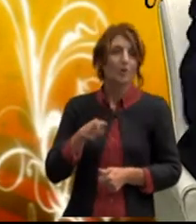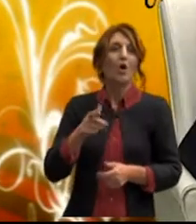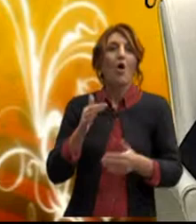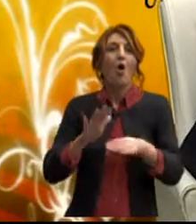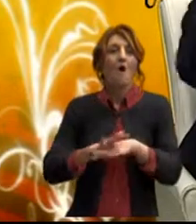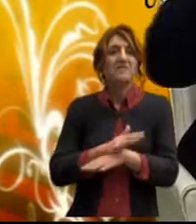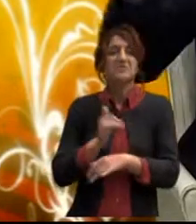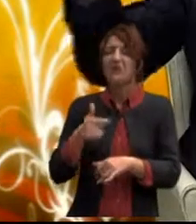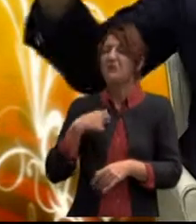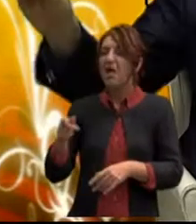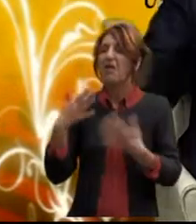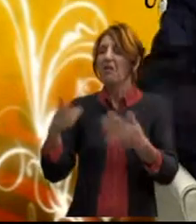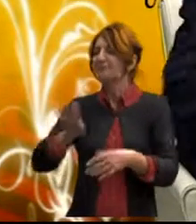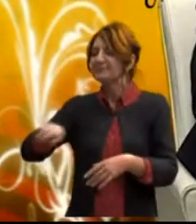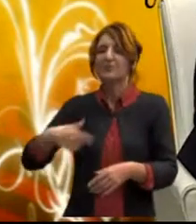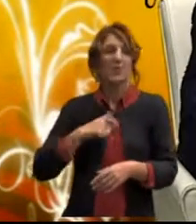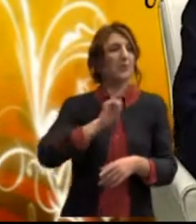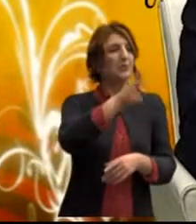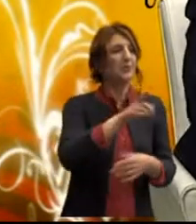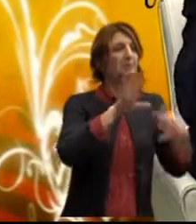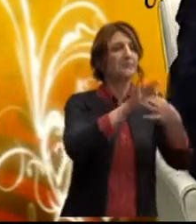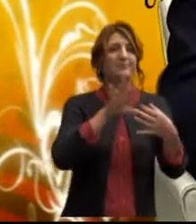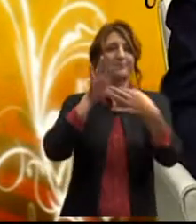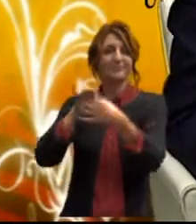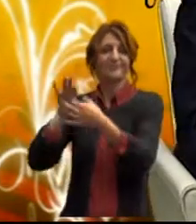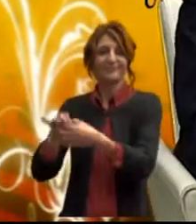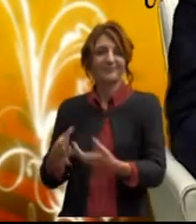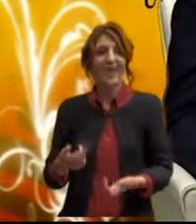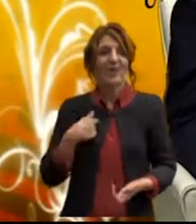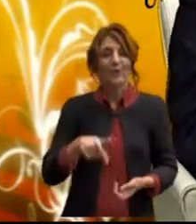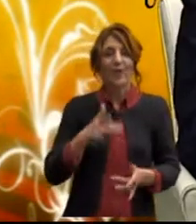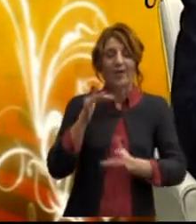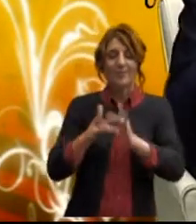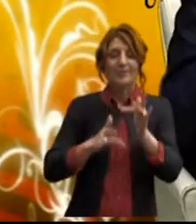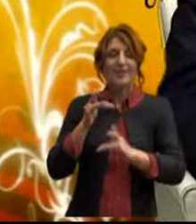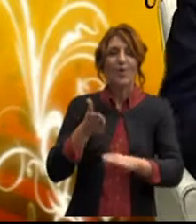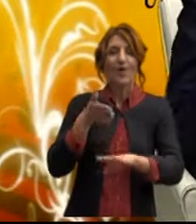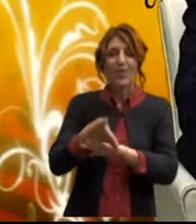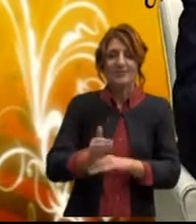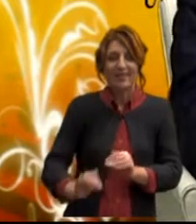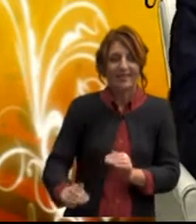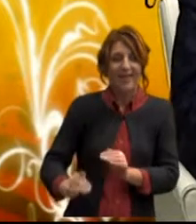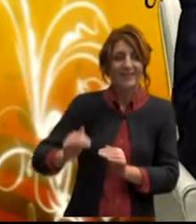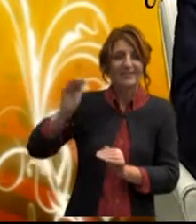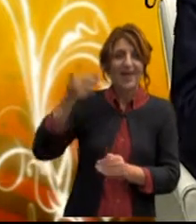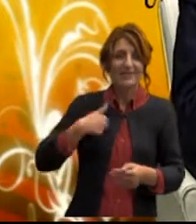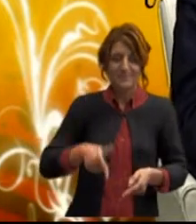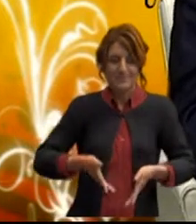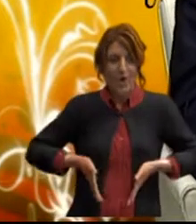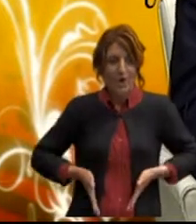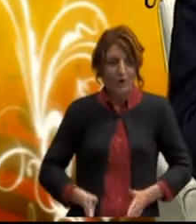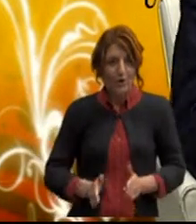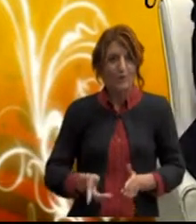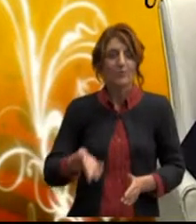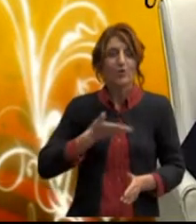ili ćete se lako vezivati za razno razne druge osobe. A mi to sve nasljeđujemo i kroz djetinjstvo. Dakle, jer mi kad se rađamo, rađamo se